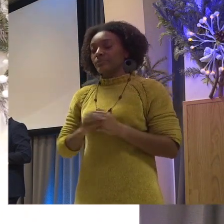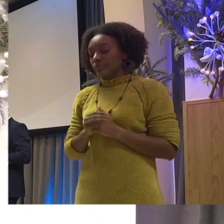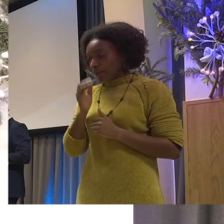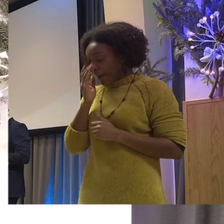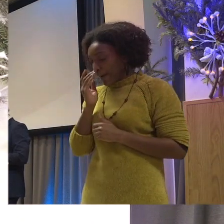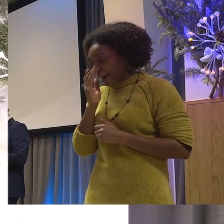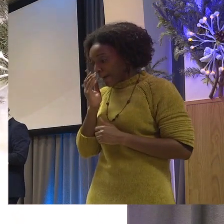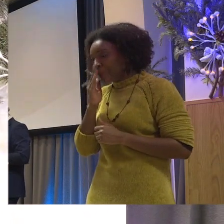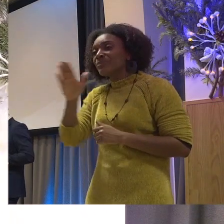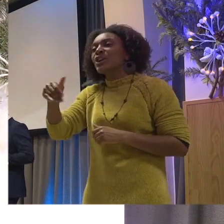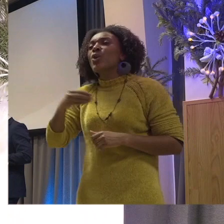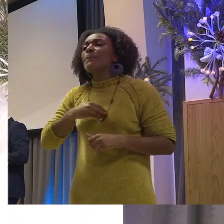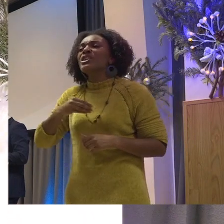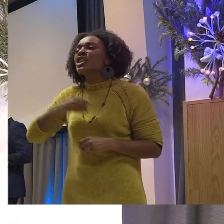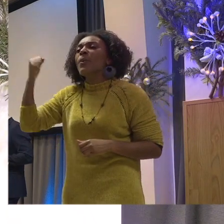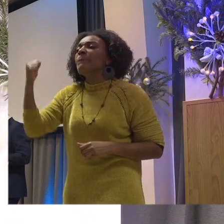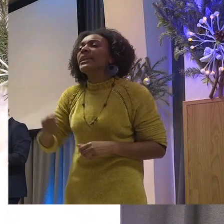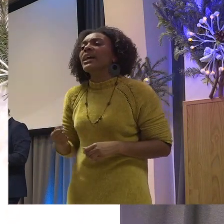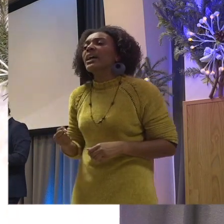Quel est l'un des péchés les plus graves ?